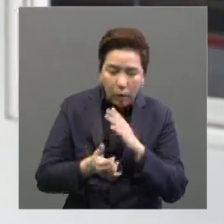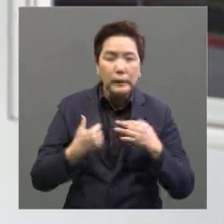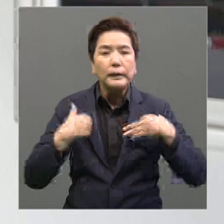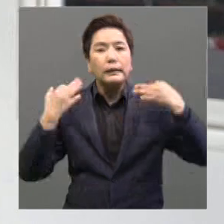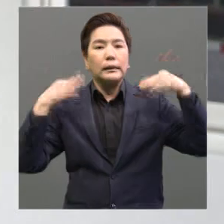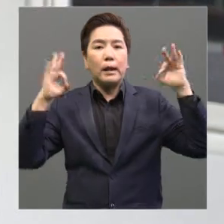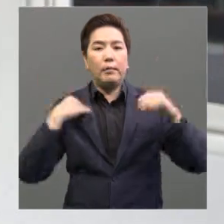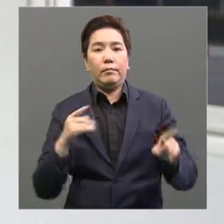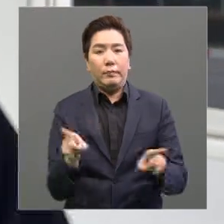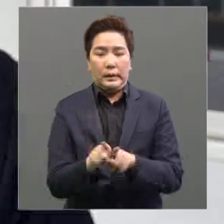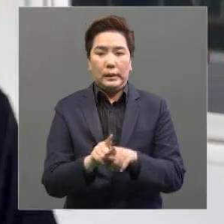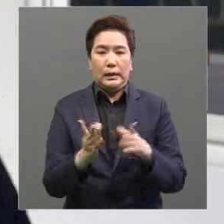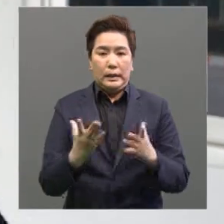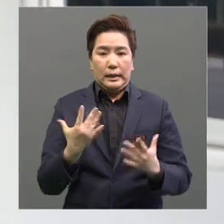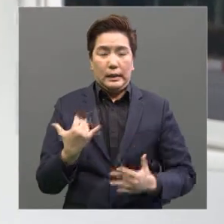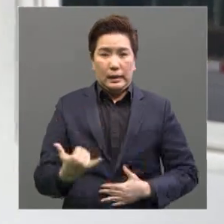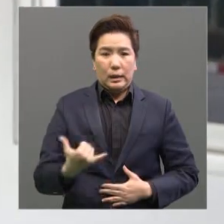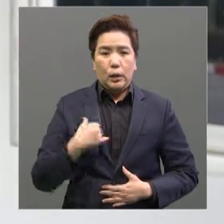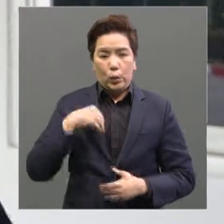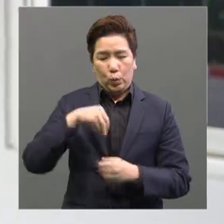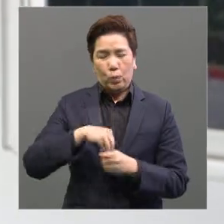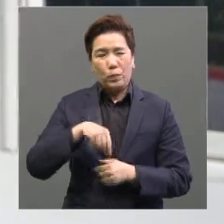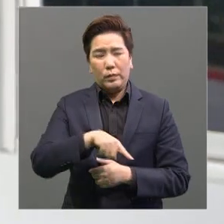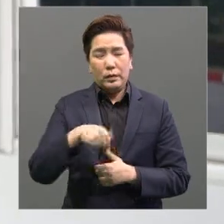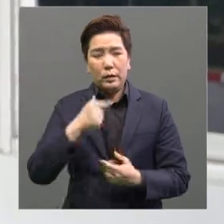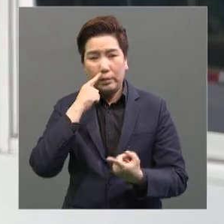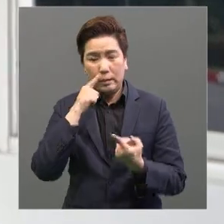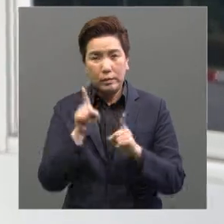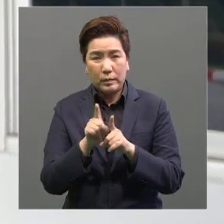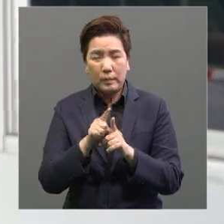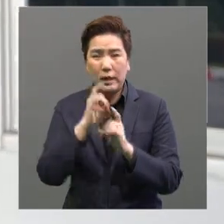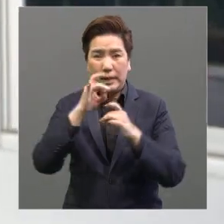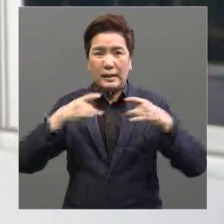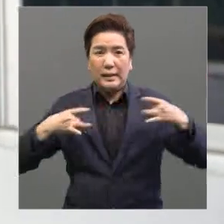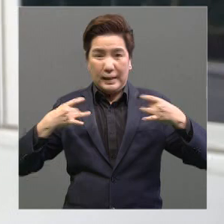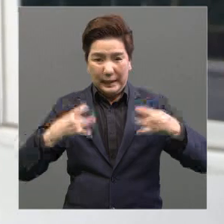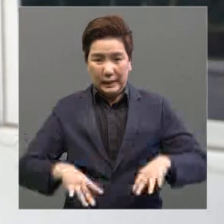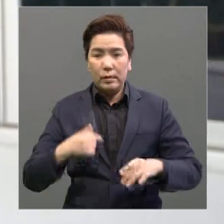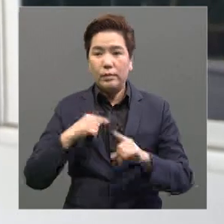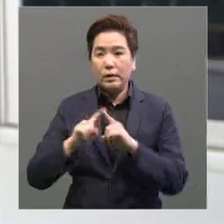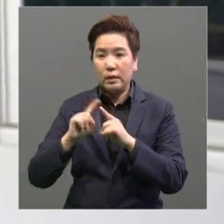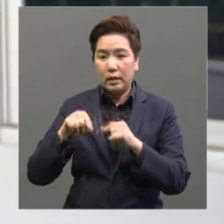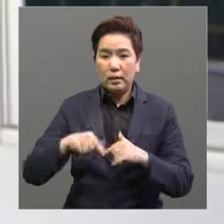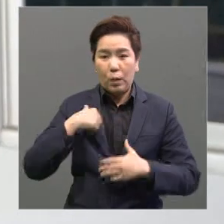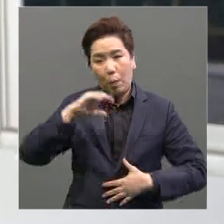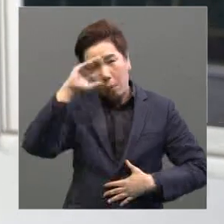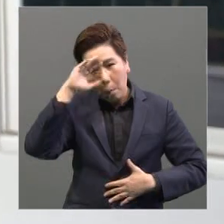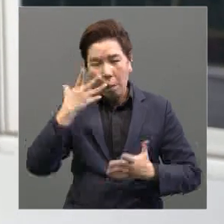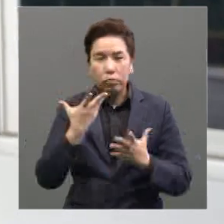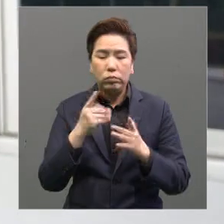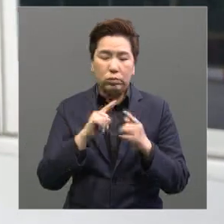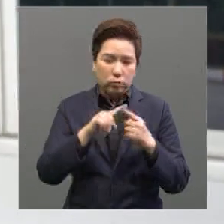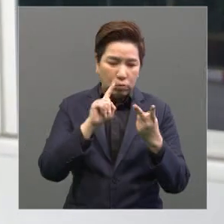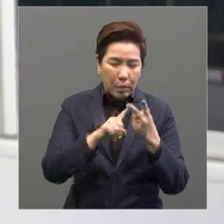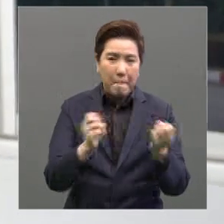ภาพนะครับแต่ว่าวันนี้ก็กันอยู่กันในกรณีวันนี้ก็คือมันเสี่ยงหลายอย่างเสี่ยงต่อโรคไปก็เจ็บเสี่ยงต่อ